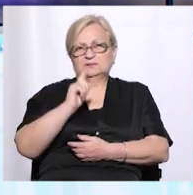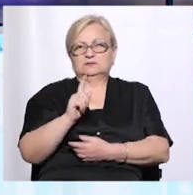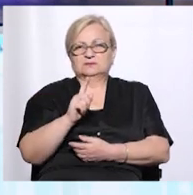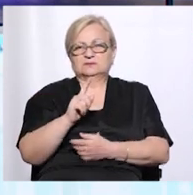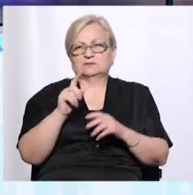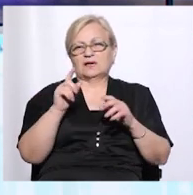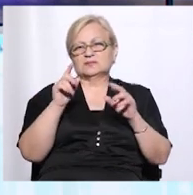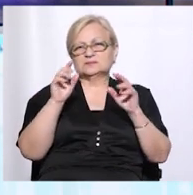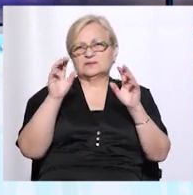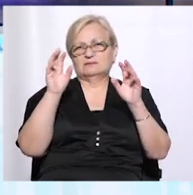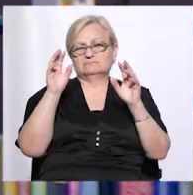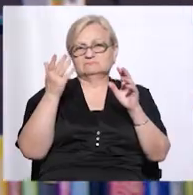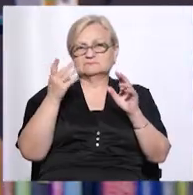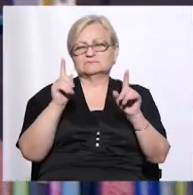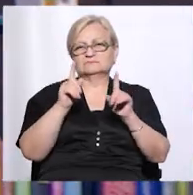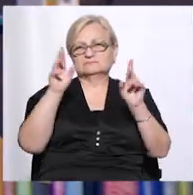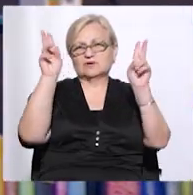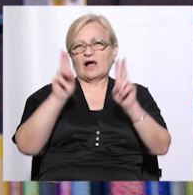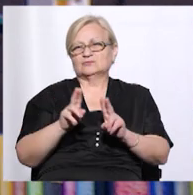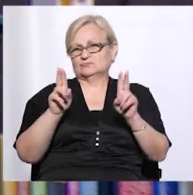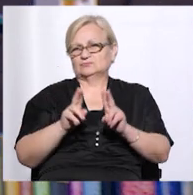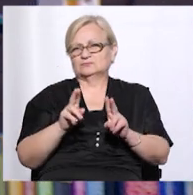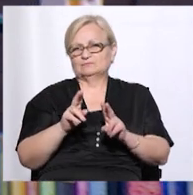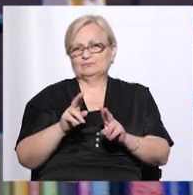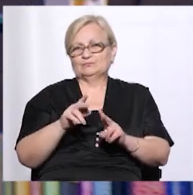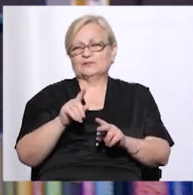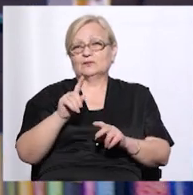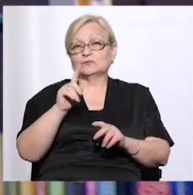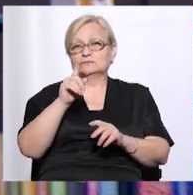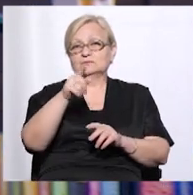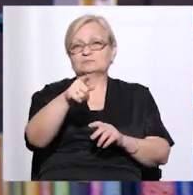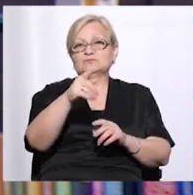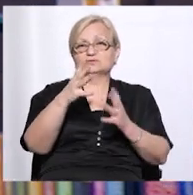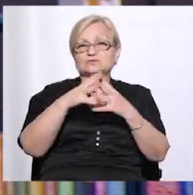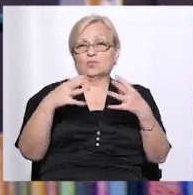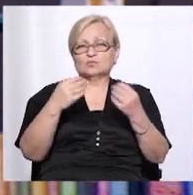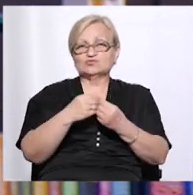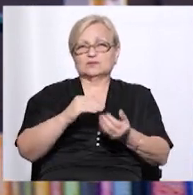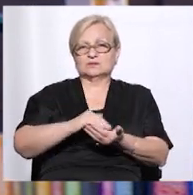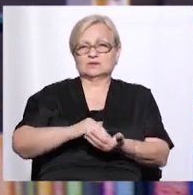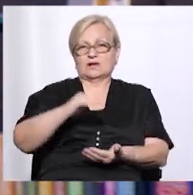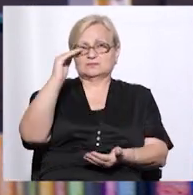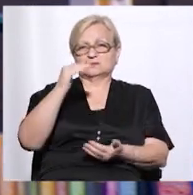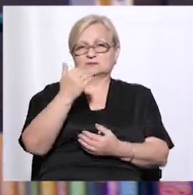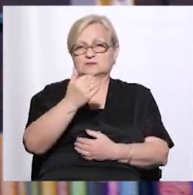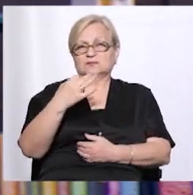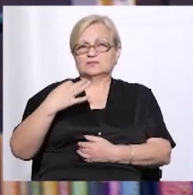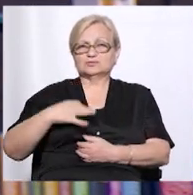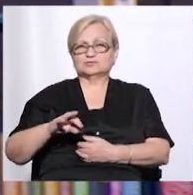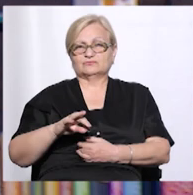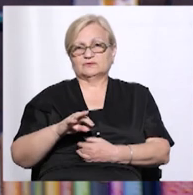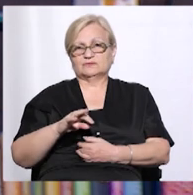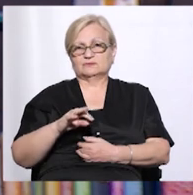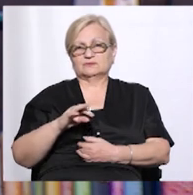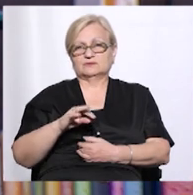რაღაც კანონზომიერება ალბათ იმაში, რომ სწორედ კონსტანტინე გამსახურდიას ოჯახში აღზრდილი